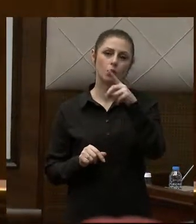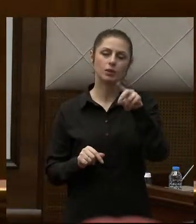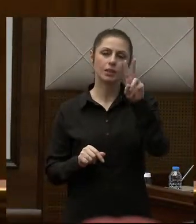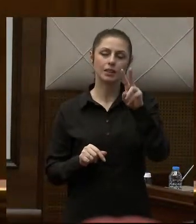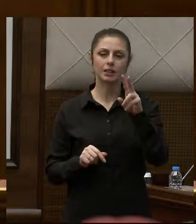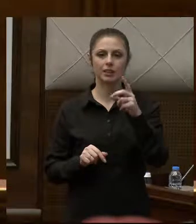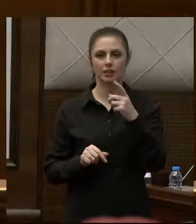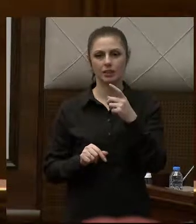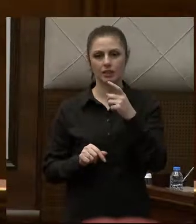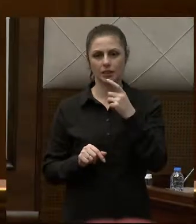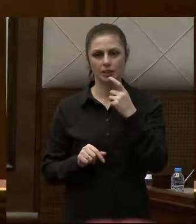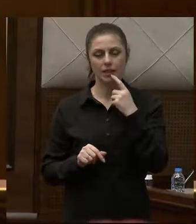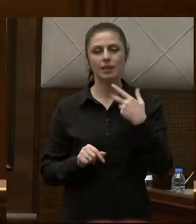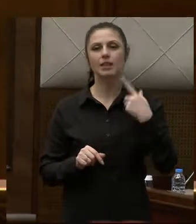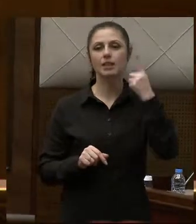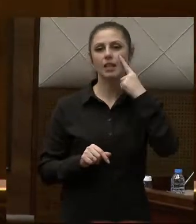devletimiz tarafından